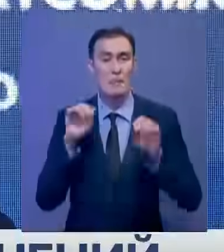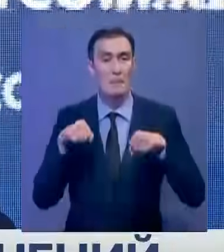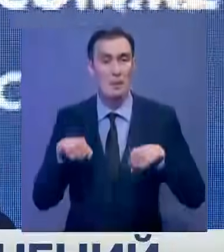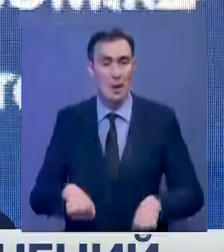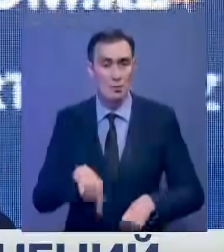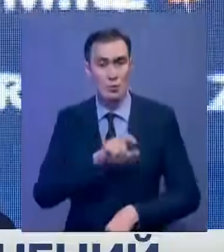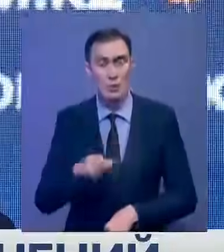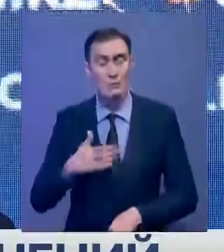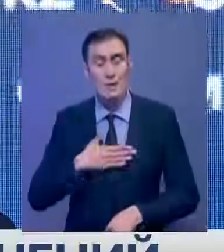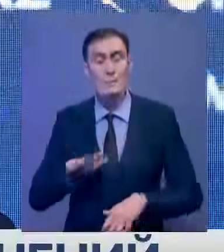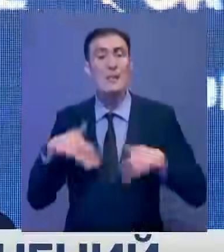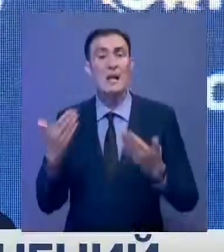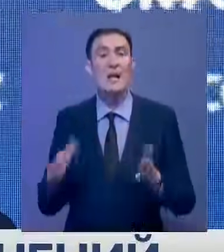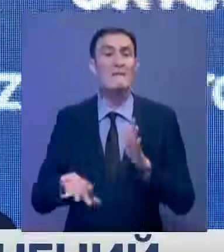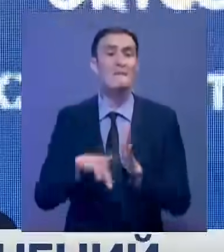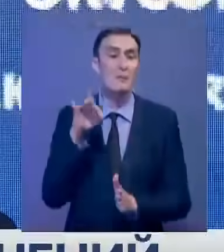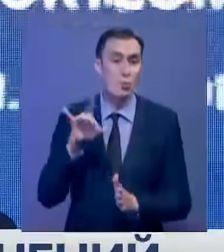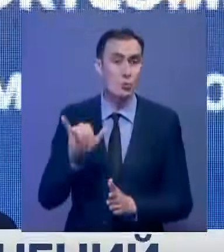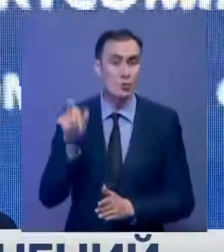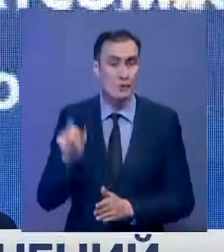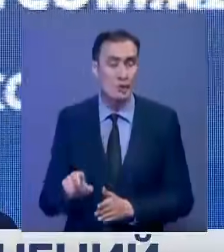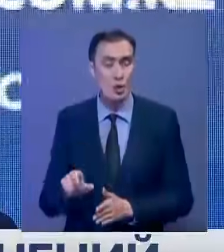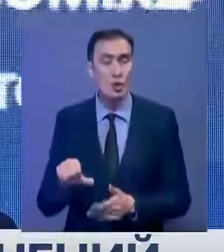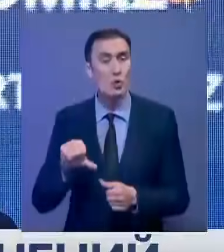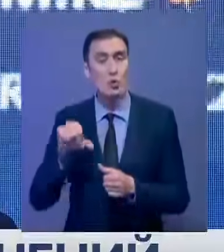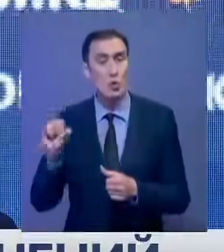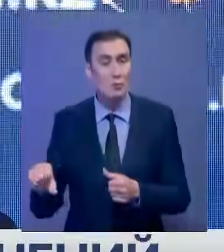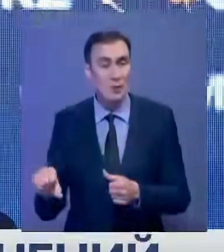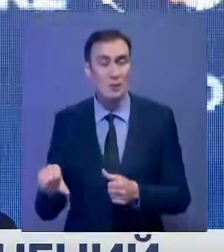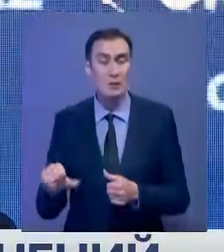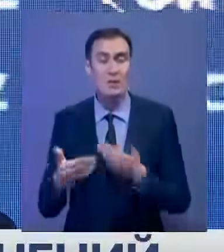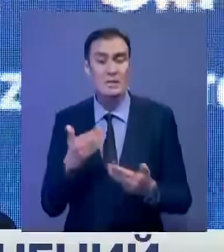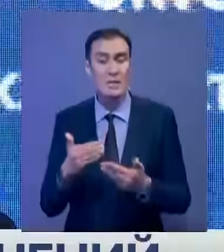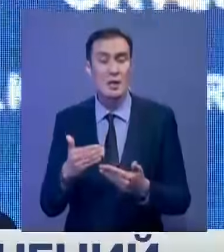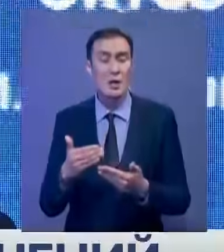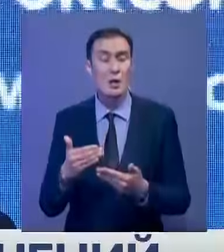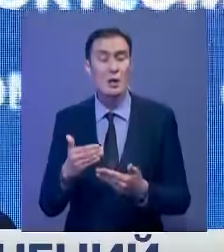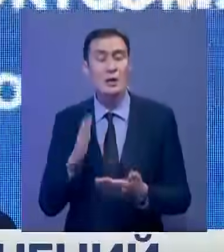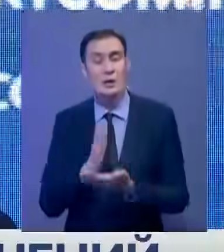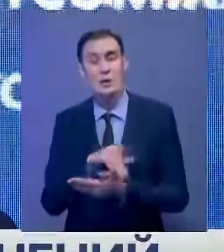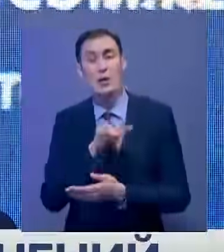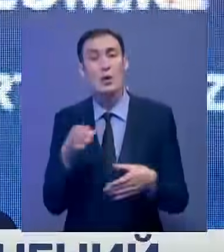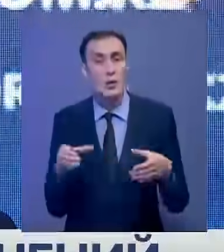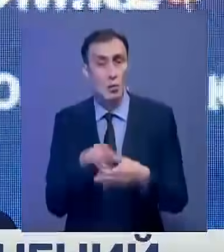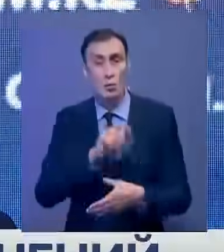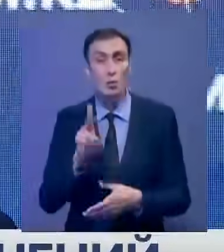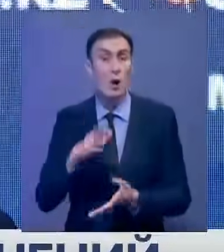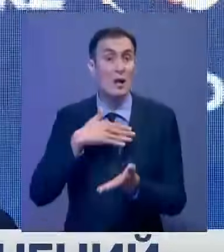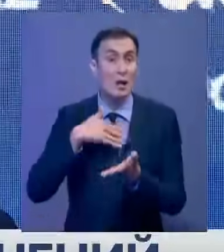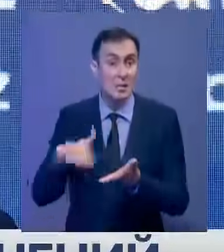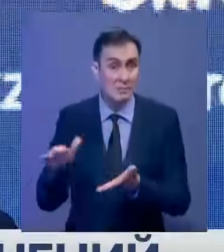более мы даем выбор, если там за исключением там, противопоказания, да, есть категория людей, которые откажутся,